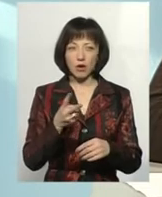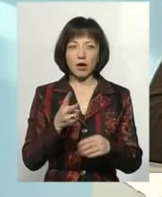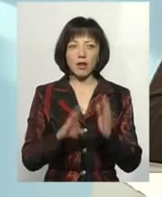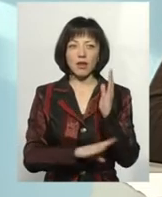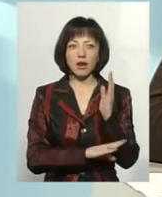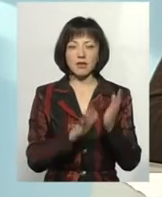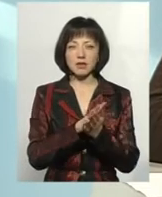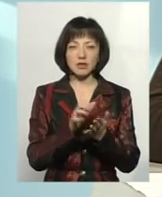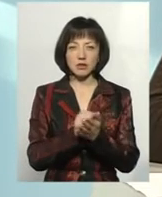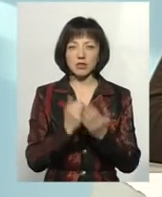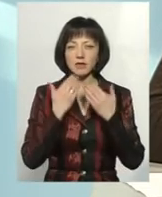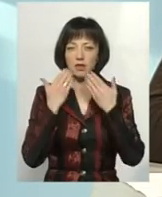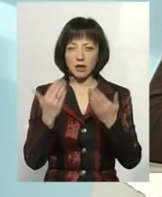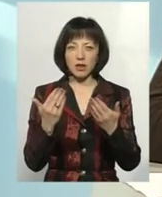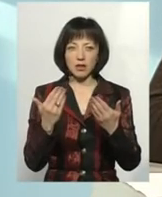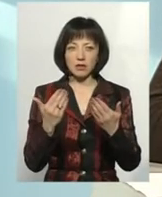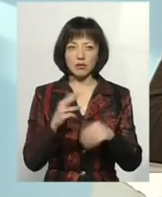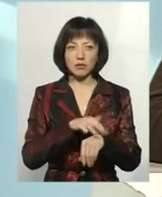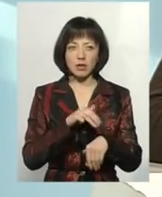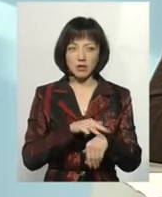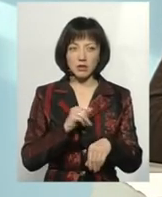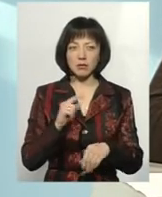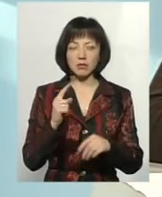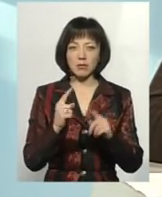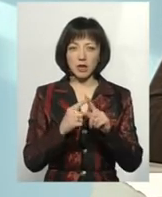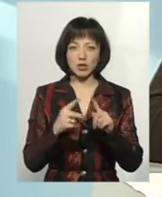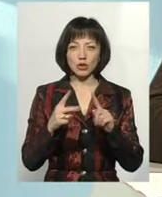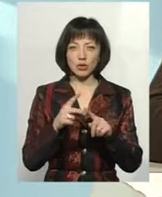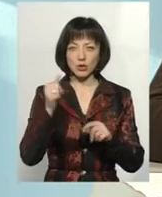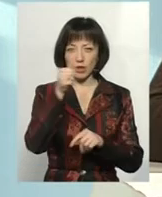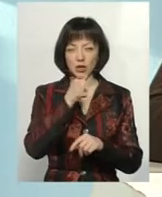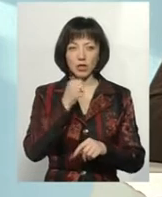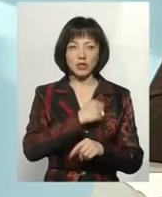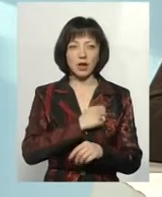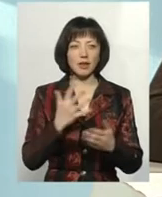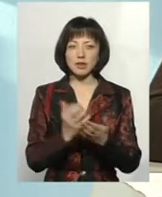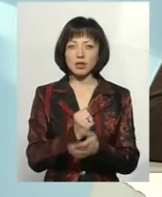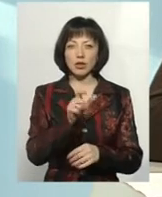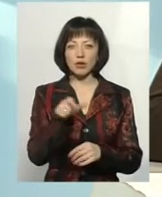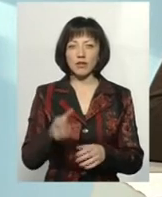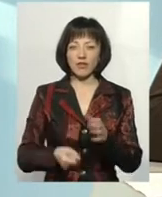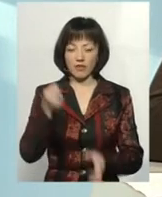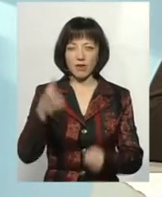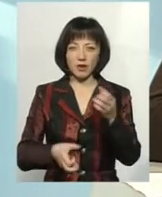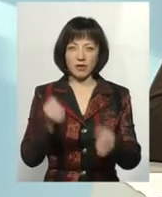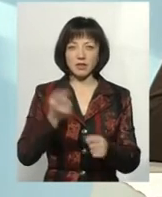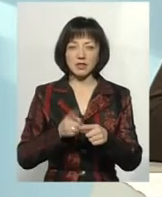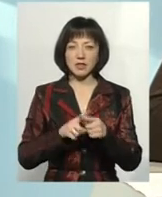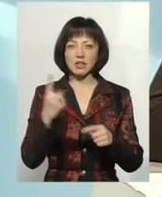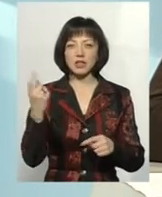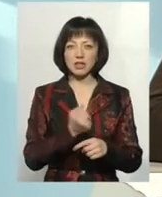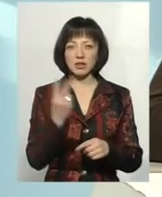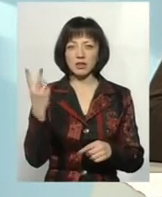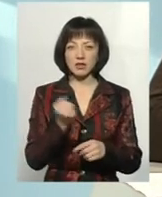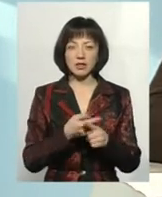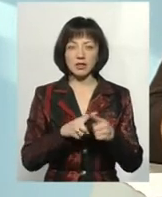знищили. Зверталися в міліцію і перший, і другий рік, і, на жаль, не знайшли, хто їх вирвав просто всі. Це буквально за недільку, за